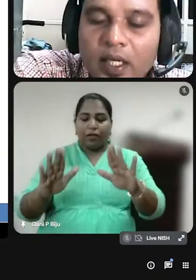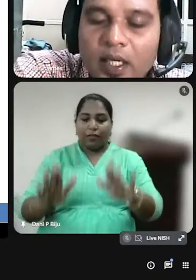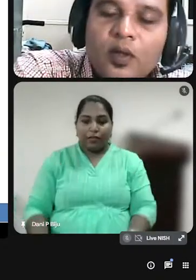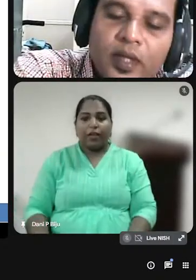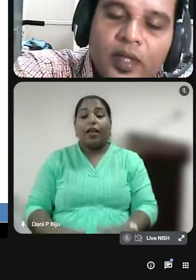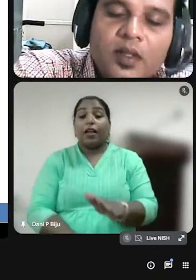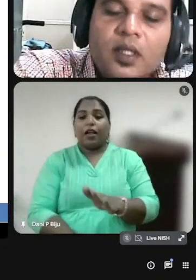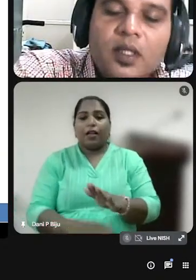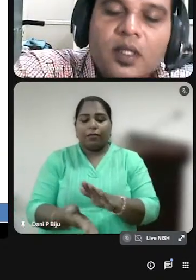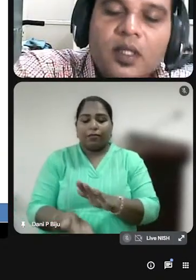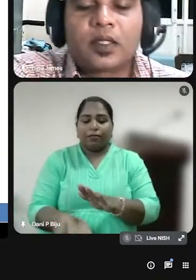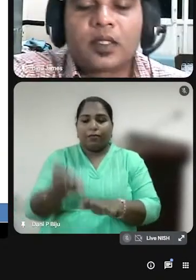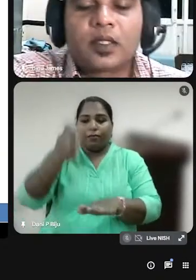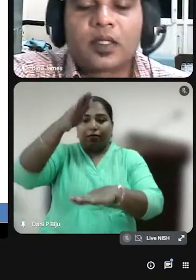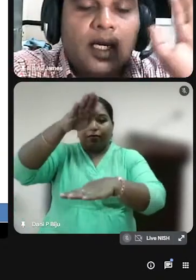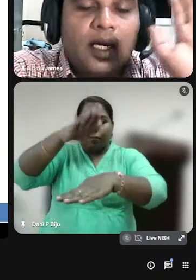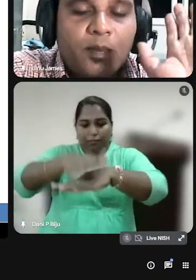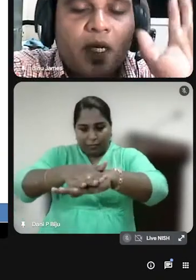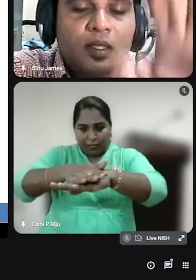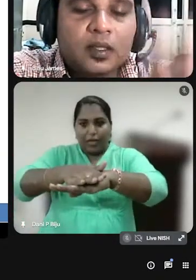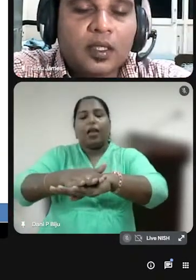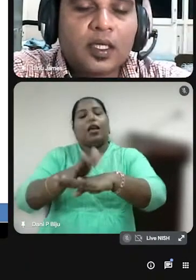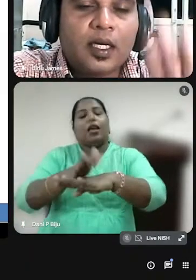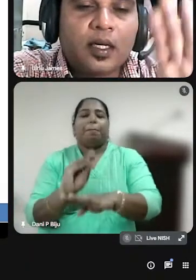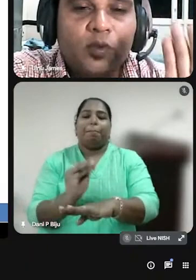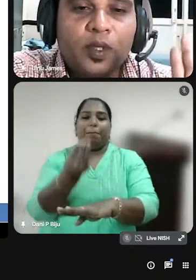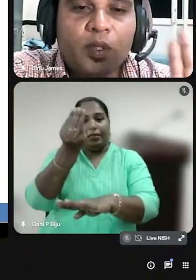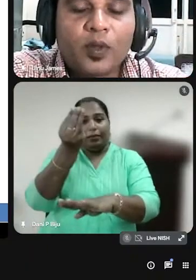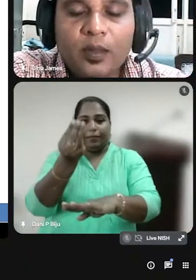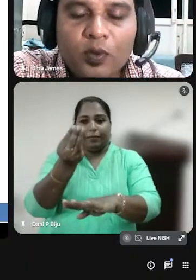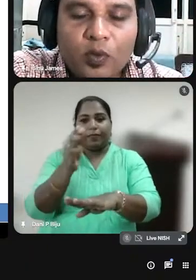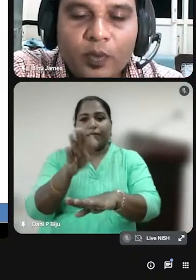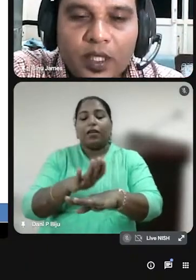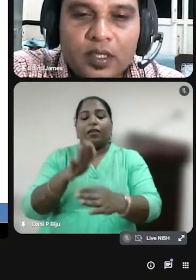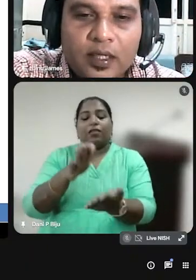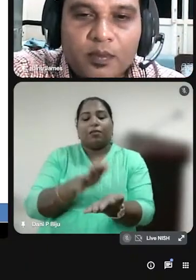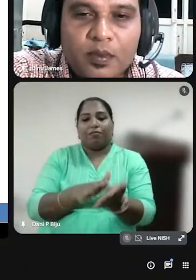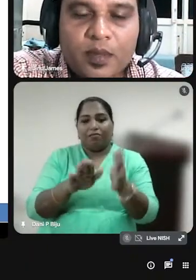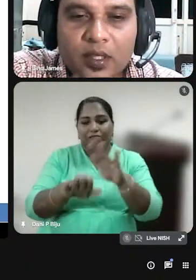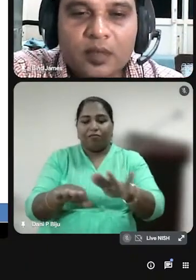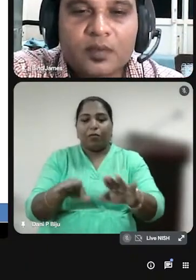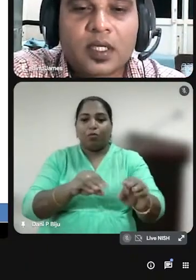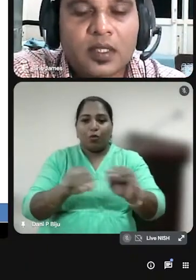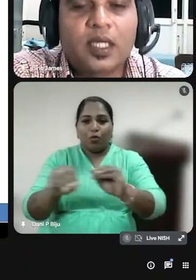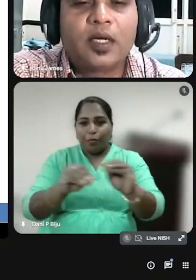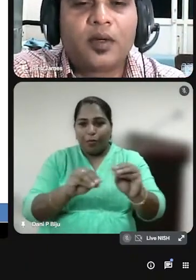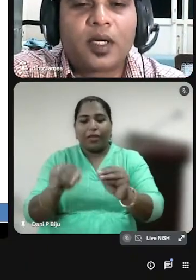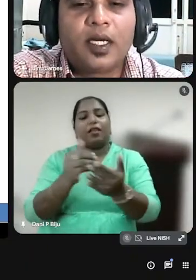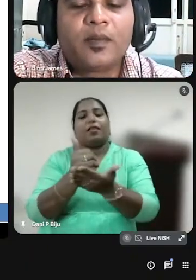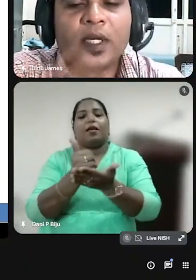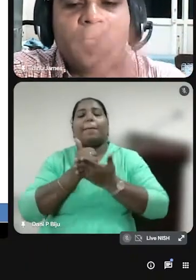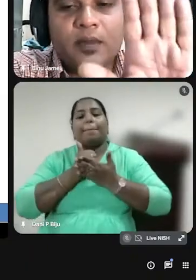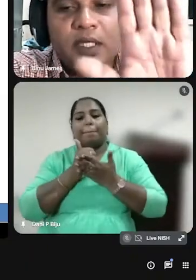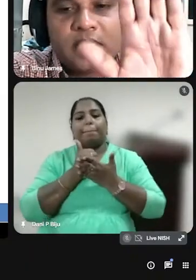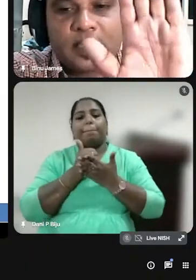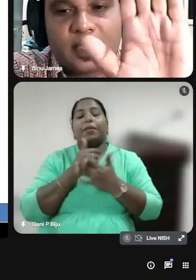കുറയ്ക്കാനും നല്ലതാണ്. ഉയർത്തി വെക്കുന്ന സമയത്ത് കാലിന്റെ പാദത്തിന് നല്ല മൂവ്മെന്റ്. ഈ മൂവ്മെന്റ് ചെയ്യുമ്പോൾ പ്രത്യേകം ശ്രദ്ധിക്കേണ്ട ഒരു കാര്യം, നമ്മൾ ജസ്റ്റ്